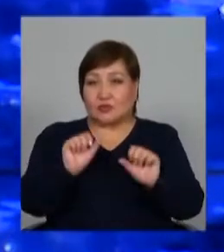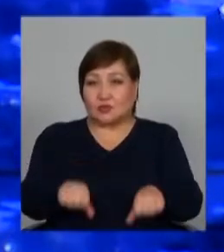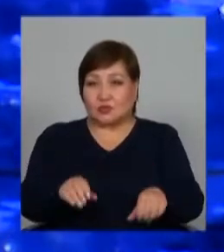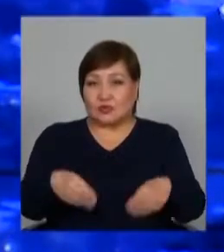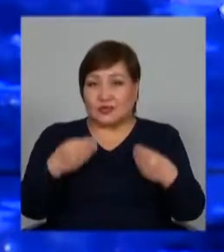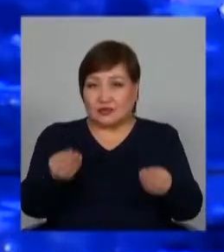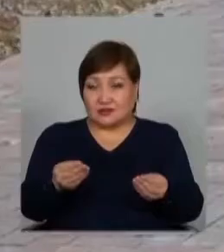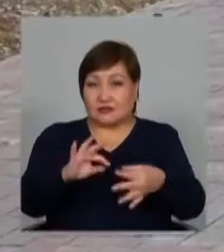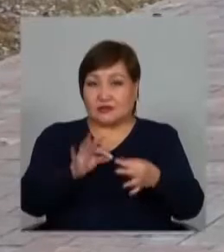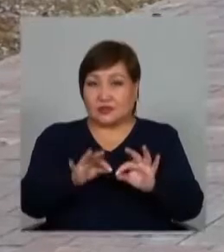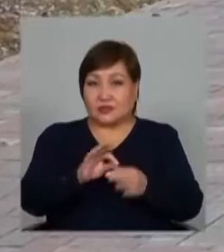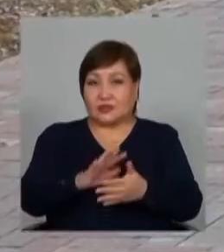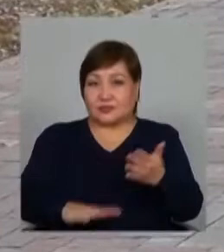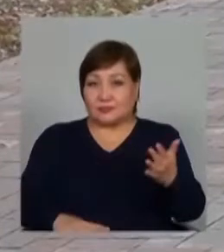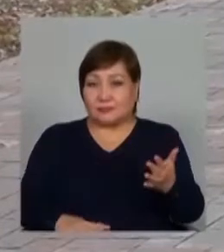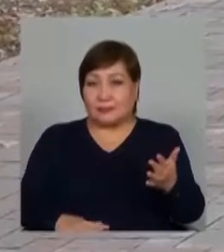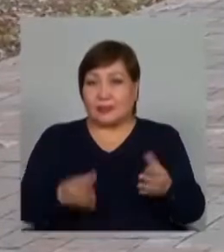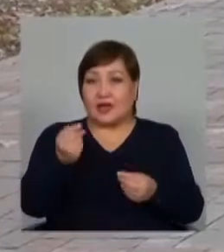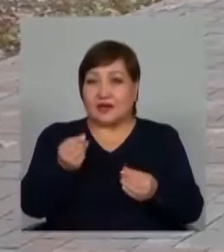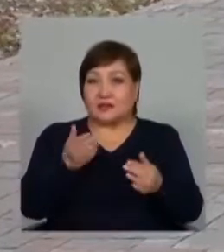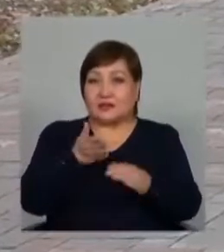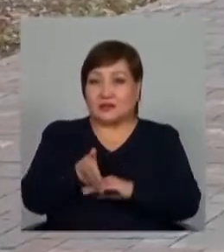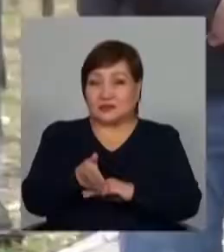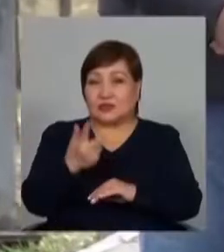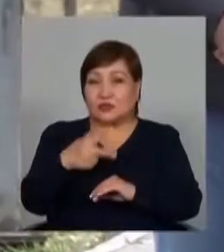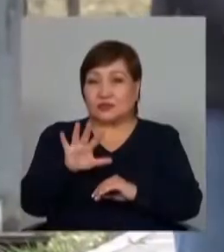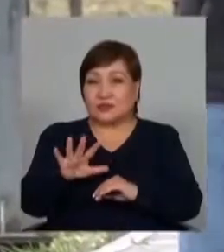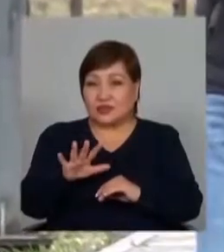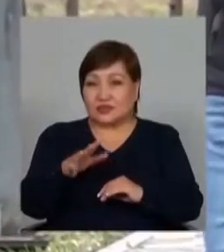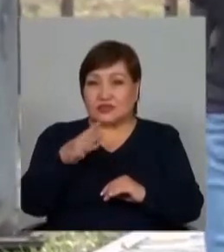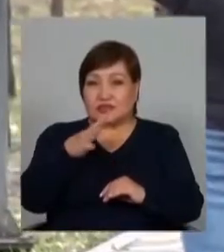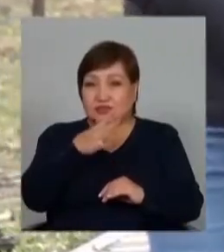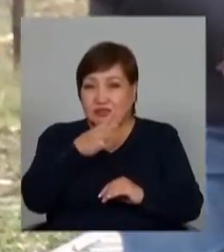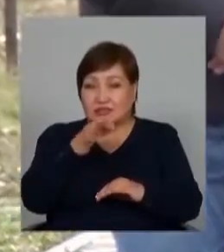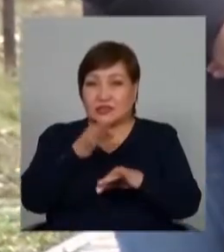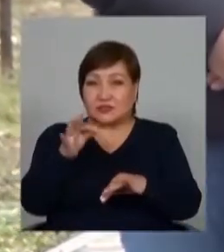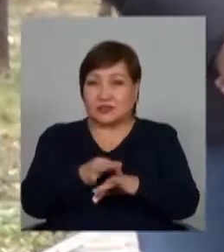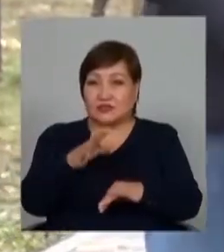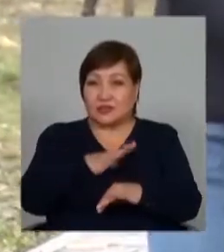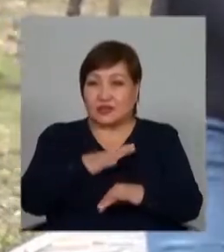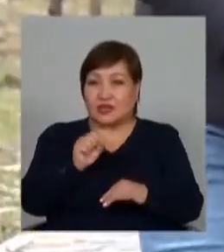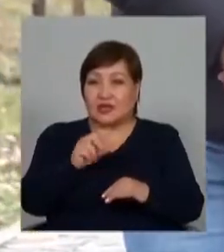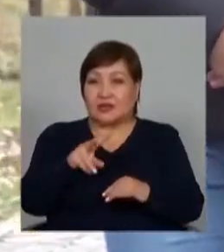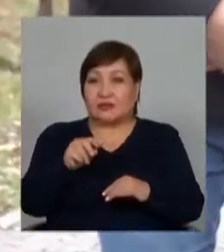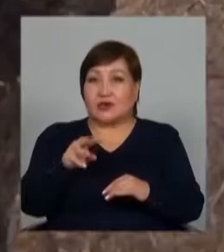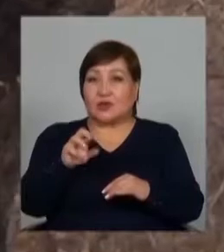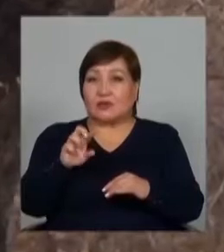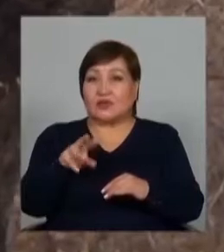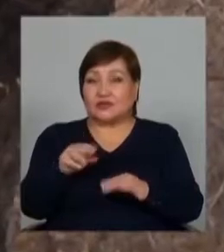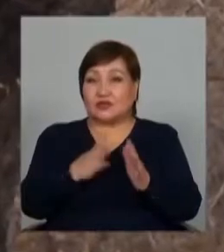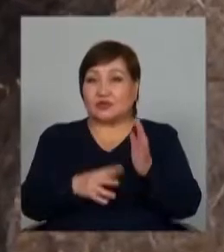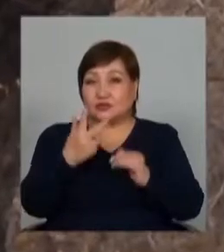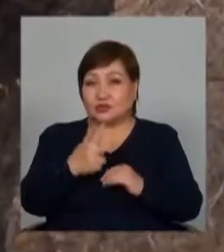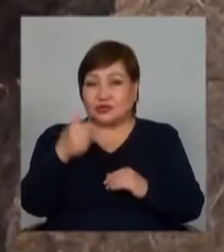жалғастырсын. Қаржы саласында 35 жылдық тәжірибесі бар Алмагүл Абирова 1993 жылғы тарихи